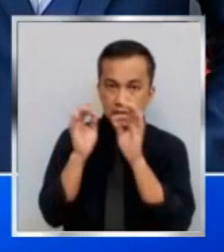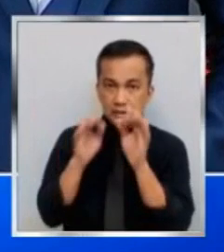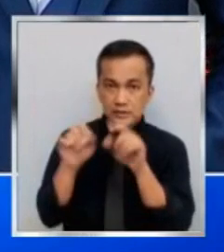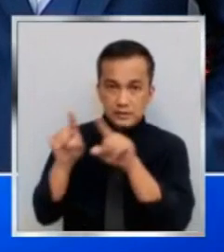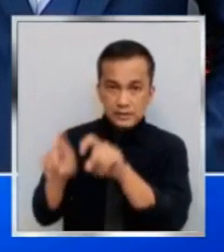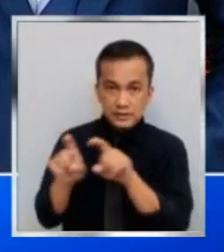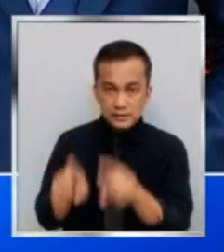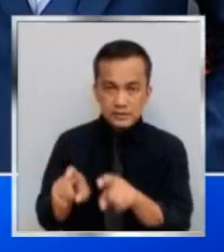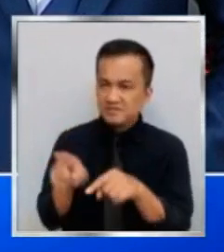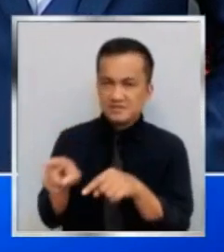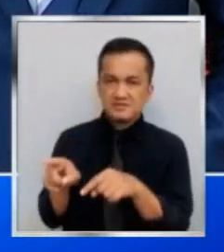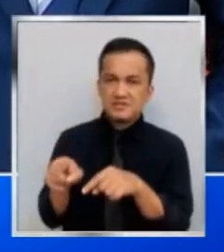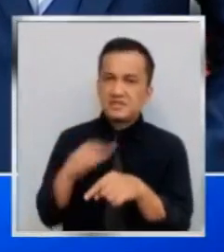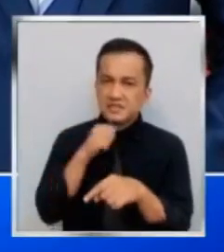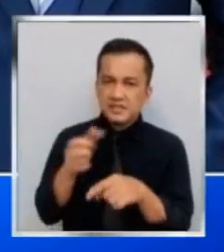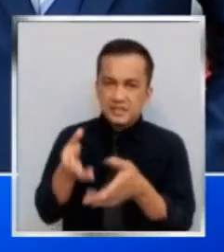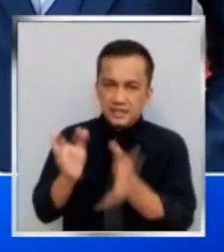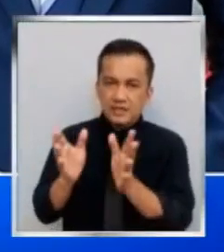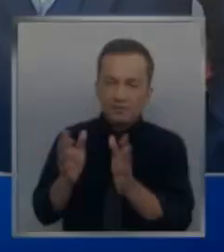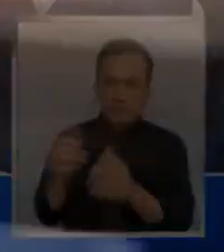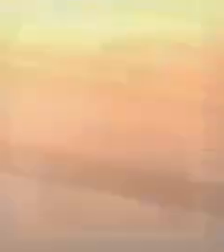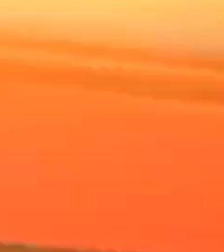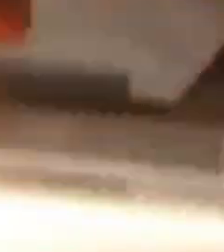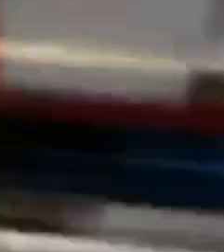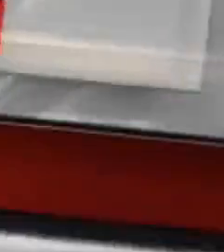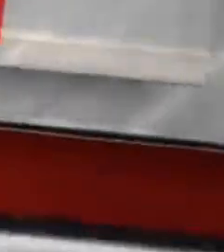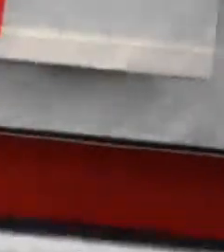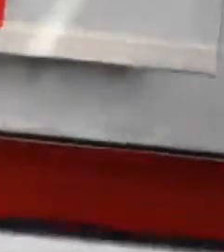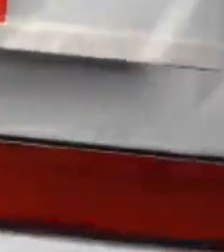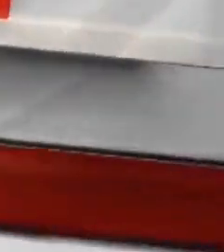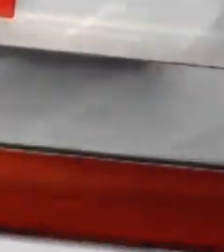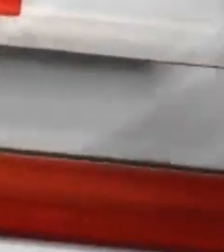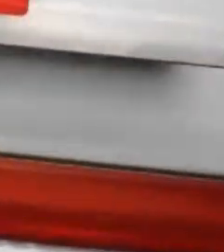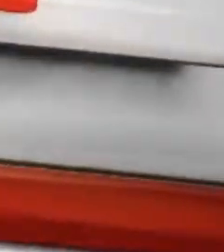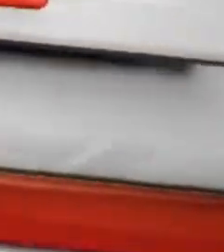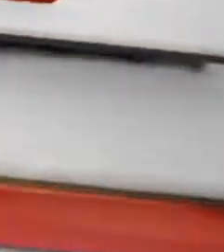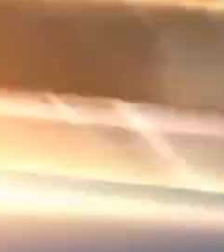na pinabiyahe. At yan po ang tinutukan live ni Chino Gasto.